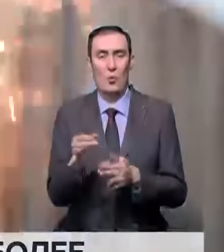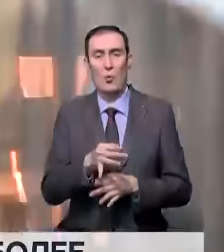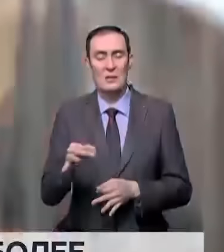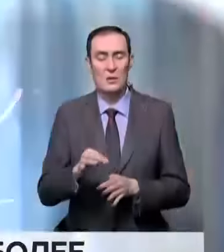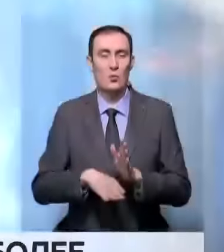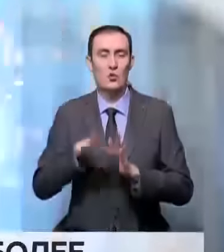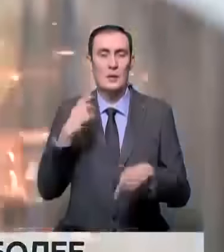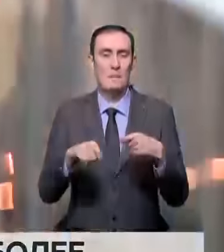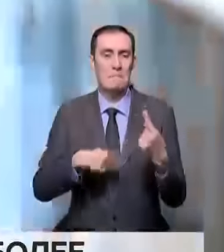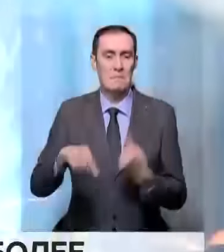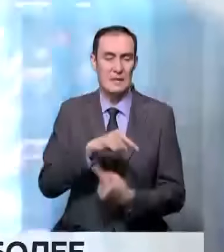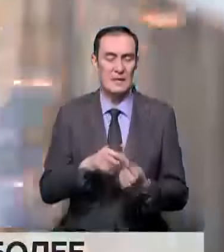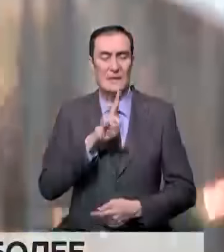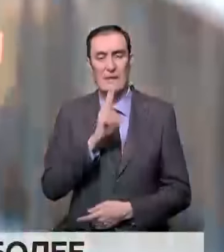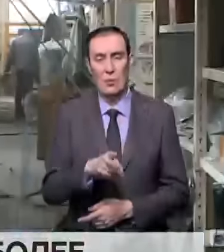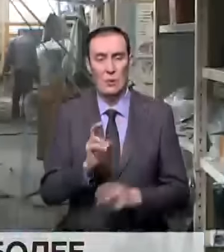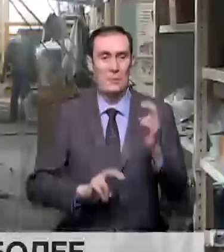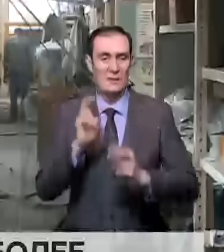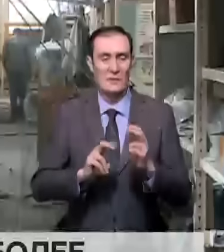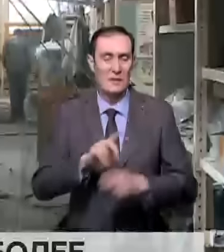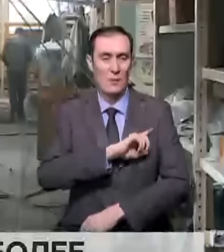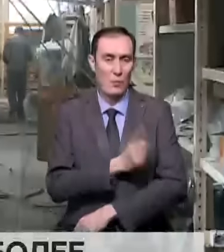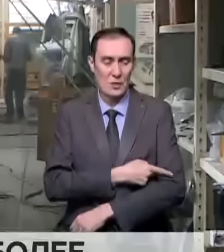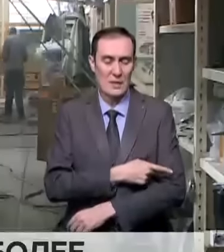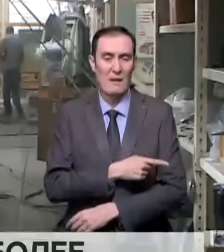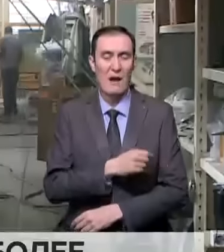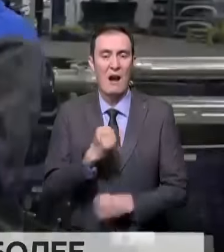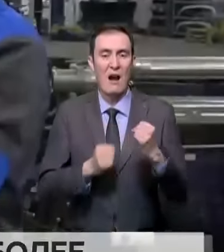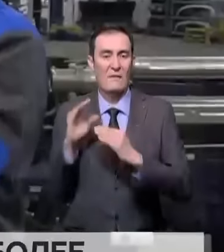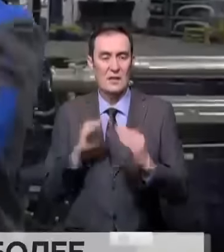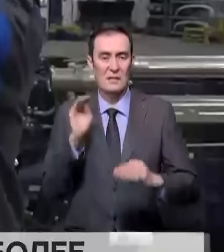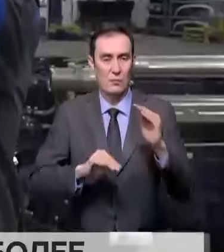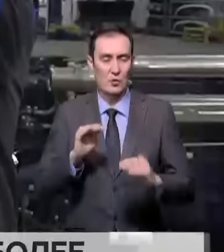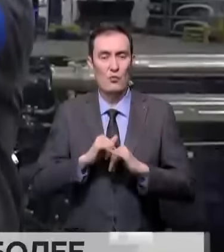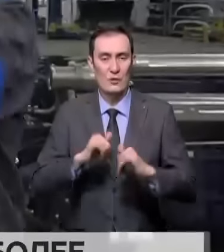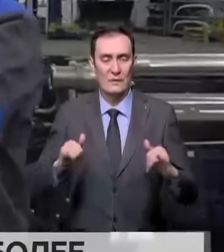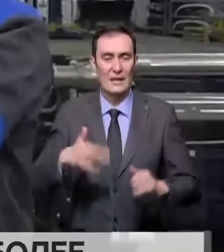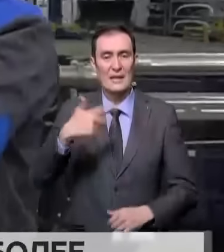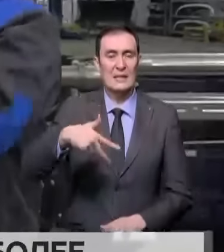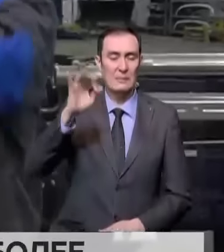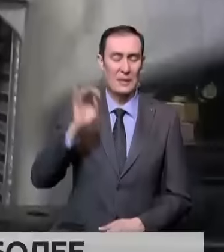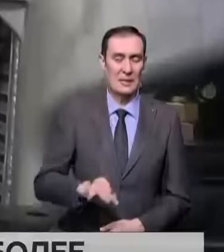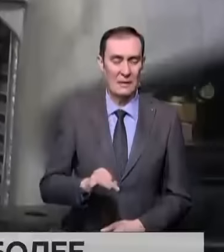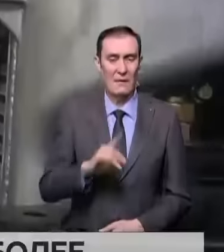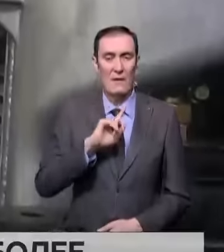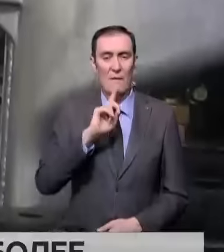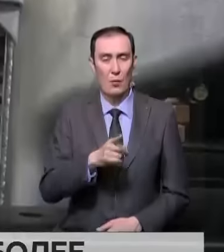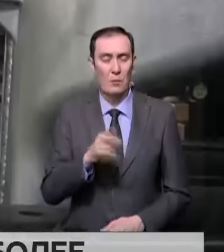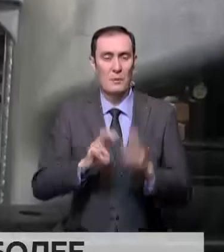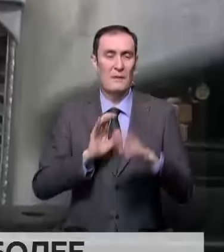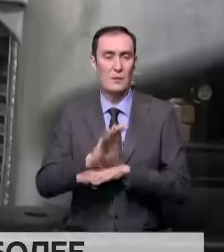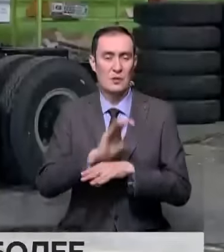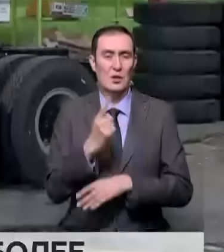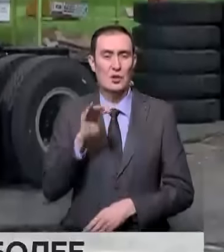прогресс бизнеса. К примеру, за 2 года производственная мощность автосборочного завода увеличилась на 30%. В год предприятие